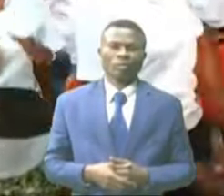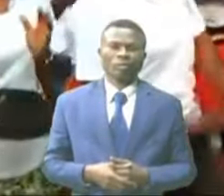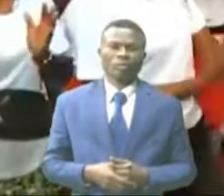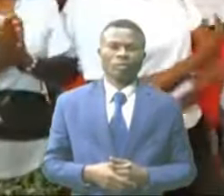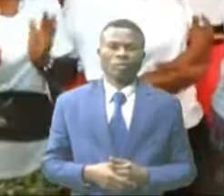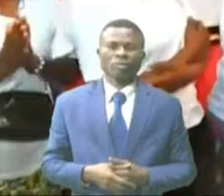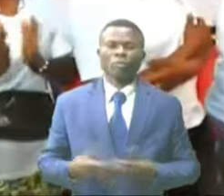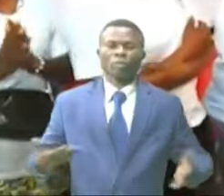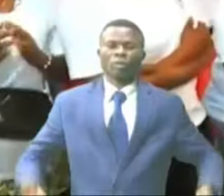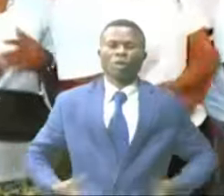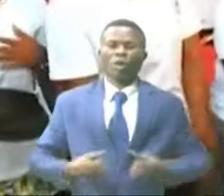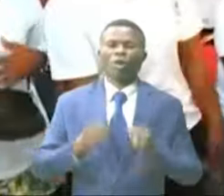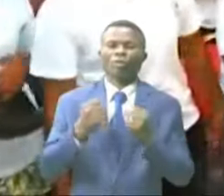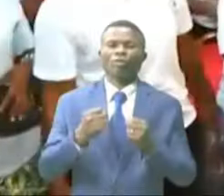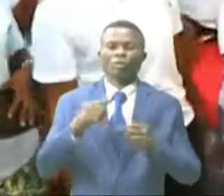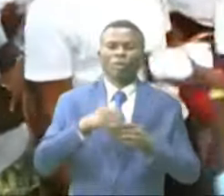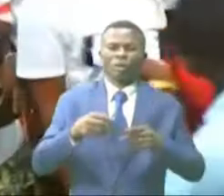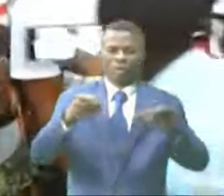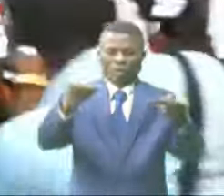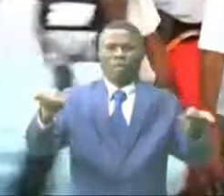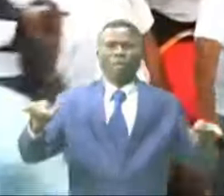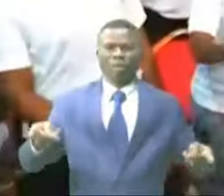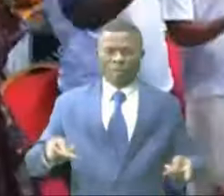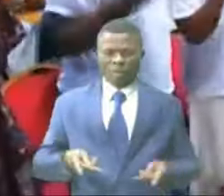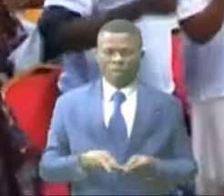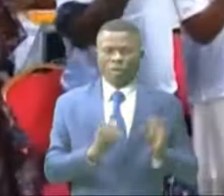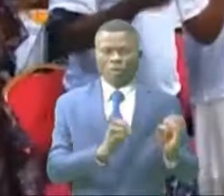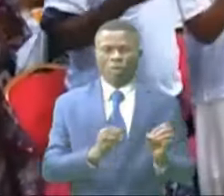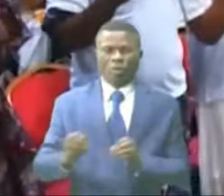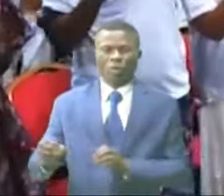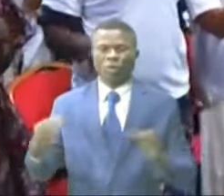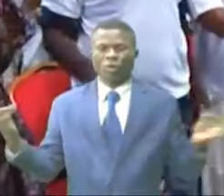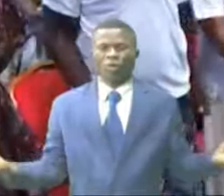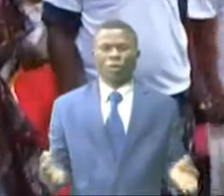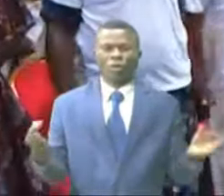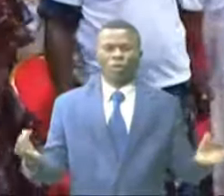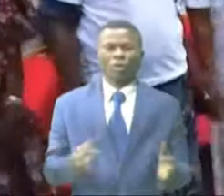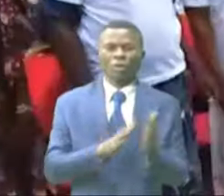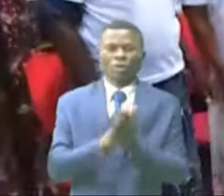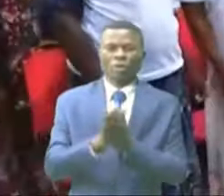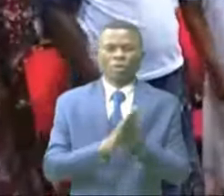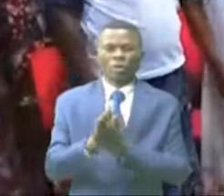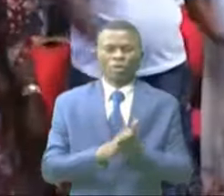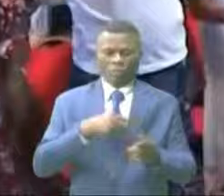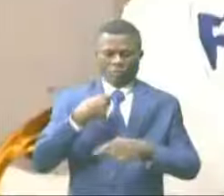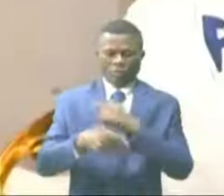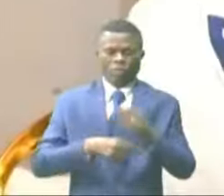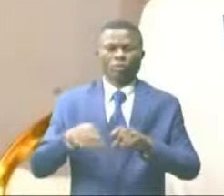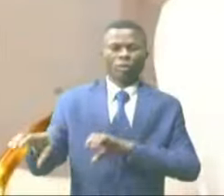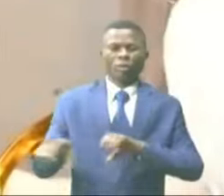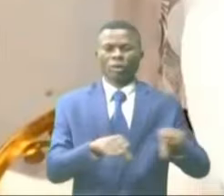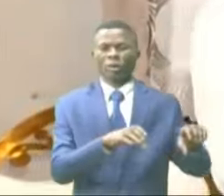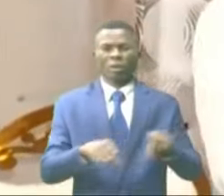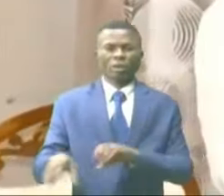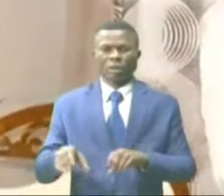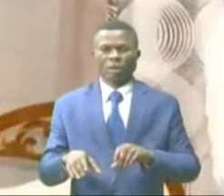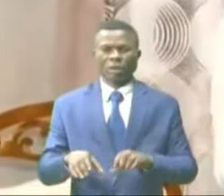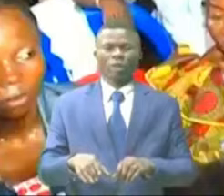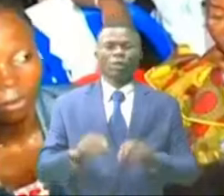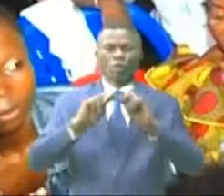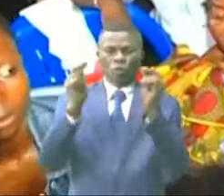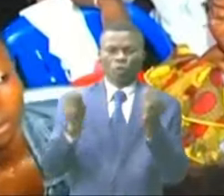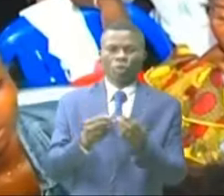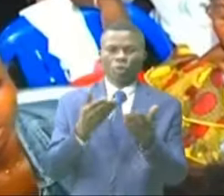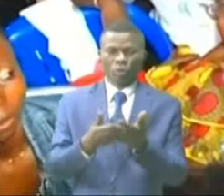C'est une ambiance électrique dans cette salle où se déroule la manifestation relative au lancement des activités de cette